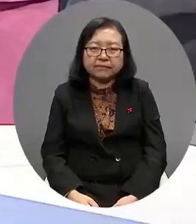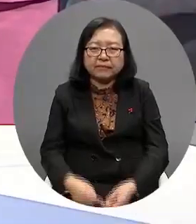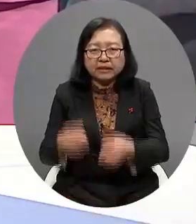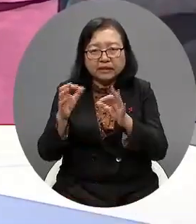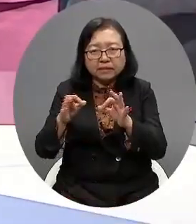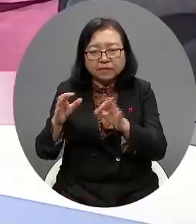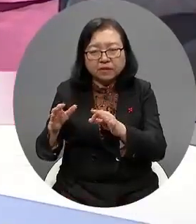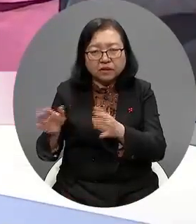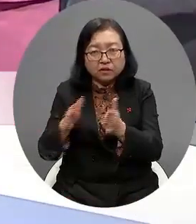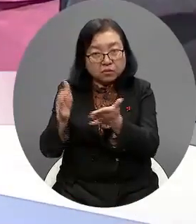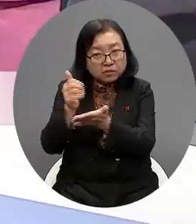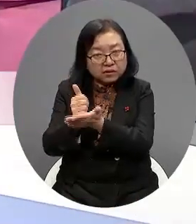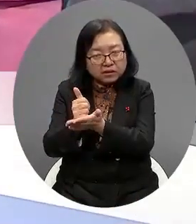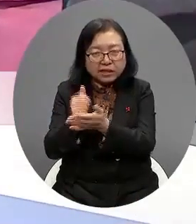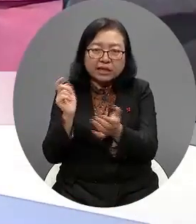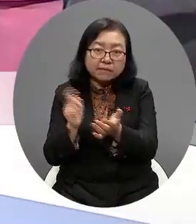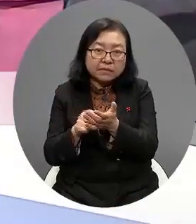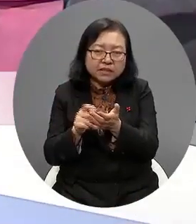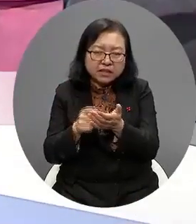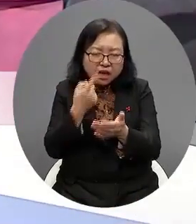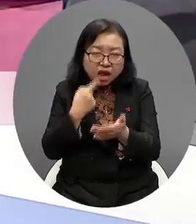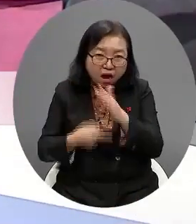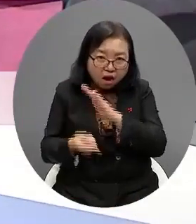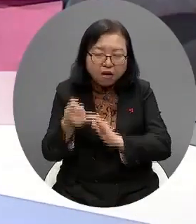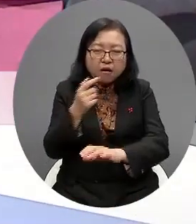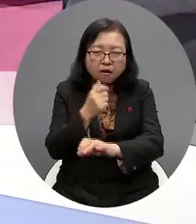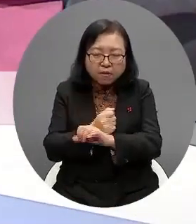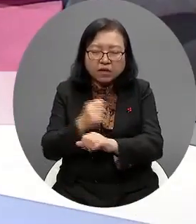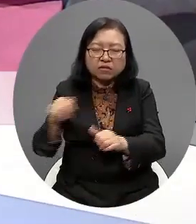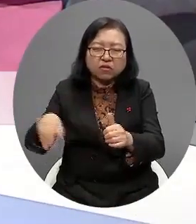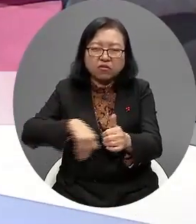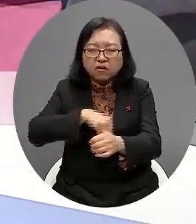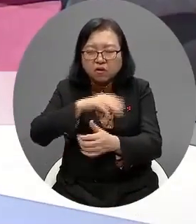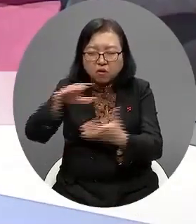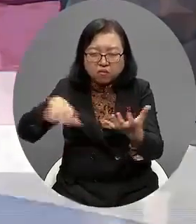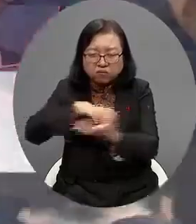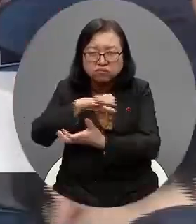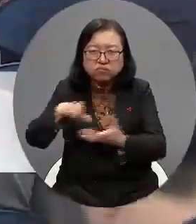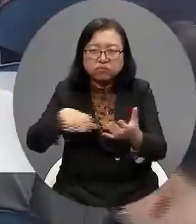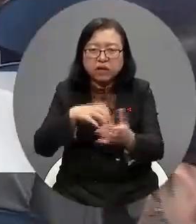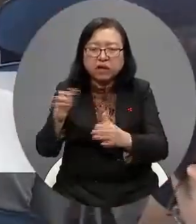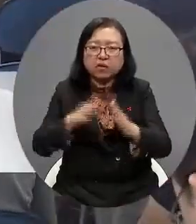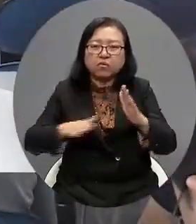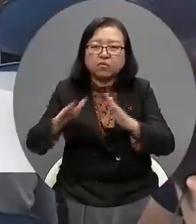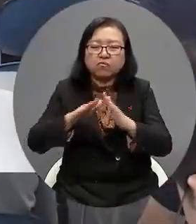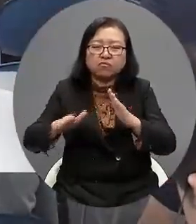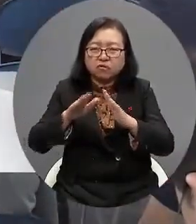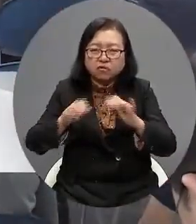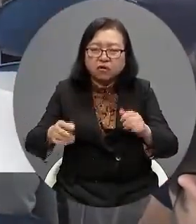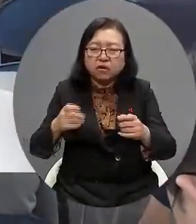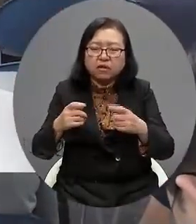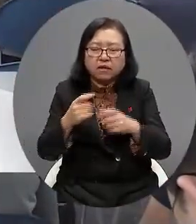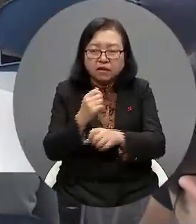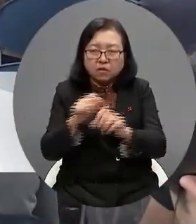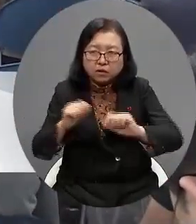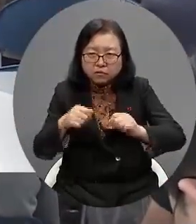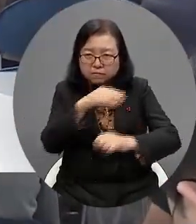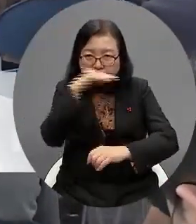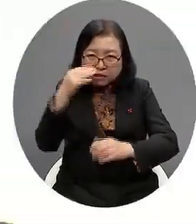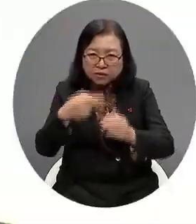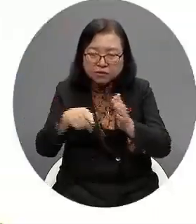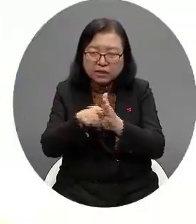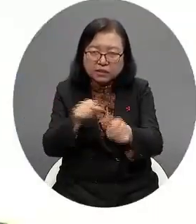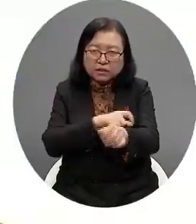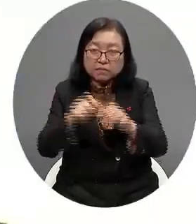김영환 충북 지사가 비상 개엄 여파로 어수선한 공직 기강을 확립하기 위해 특별 지시를 내렸습니다